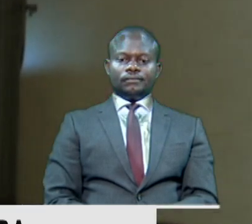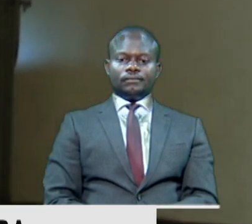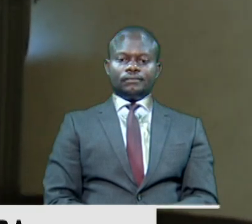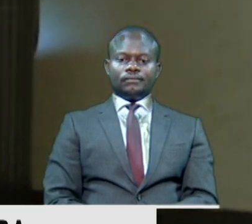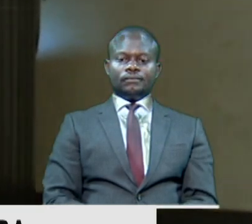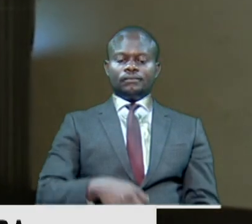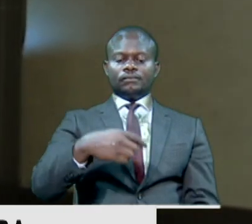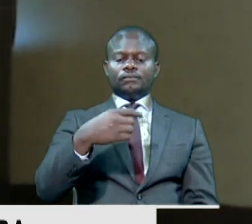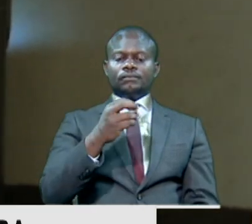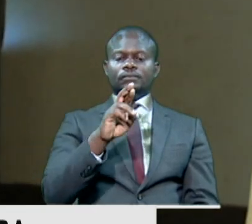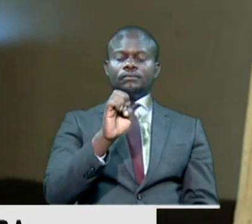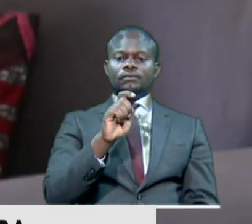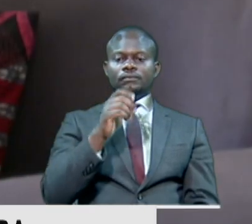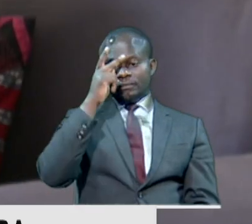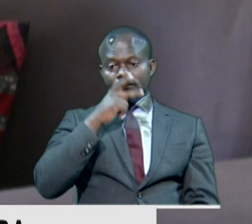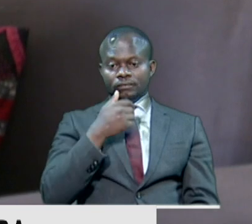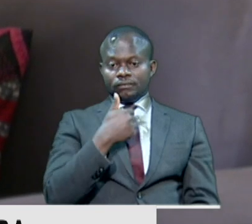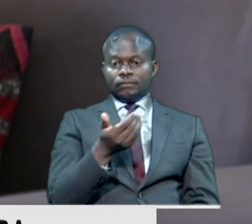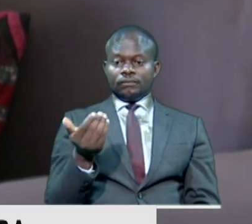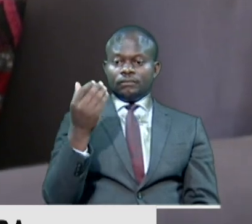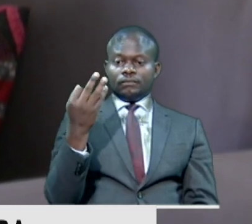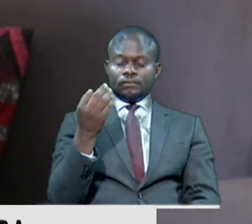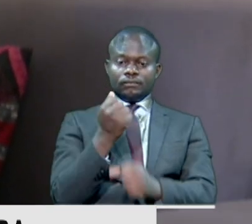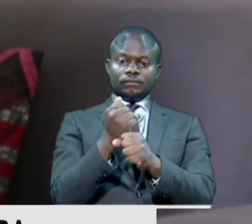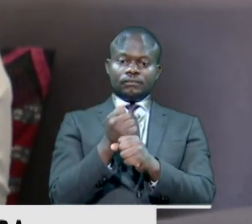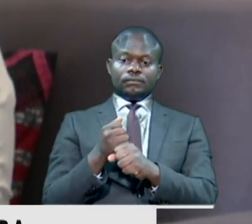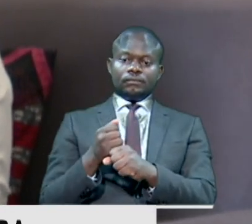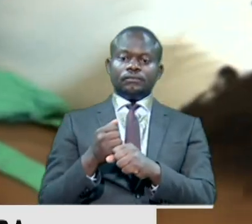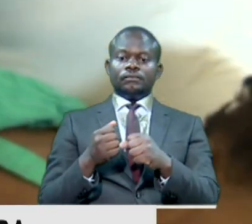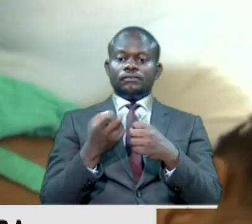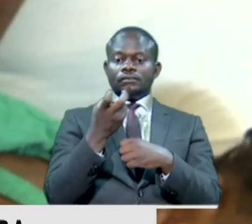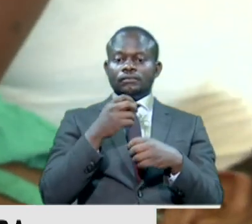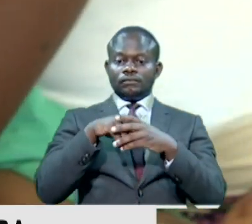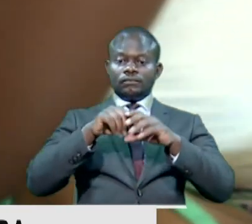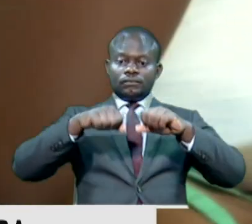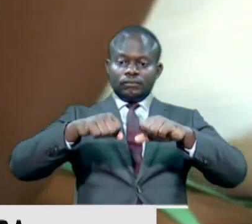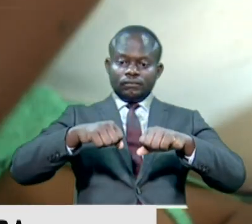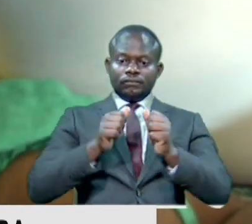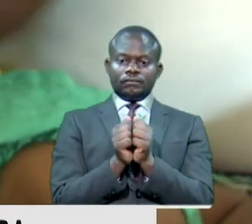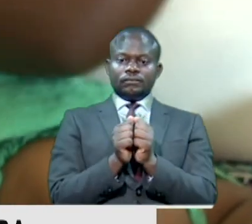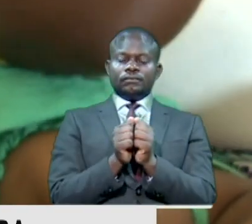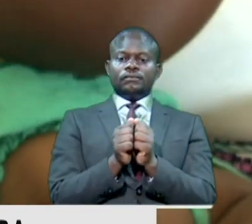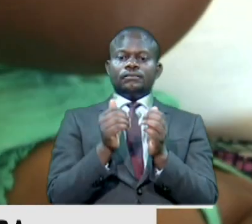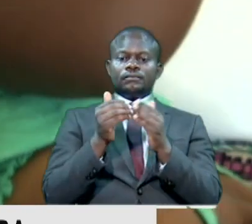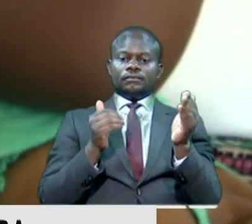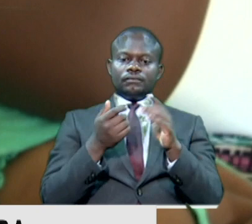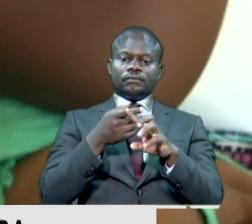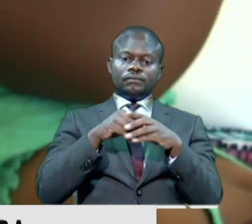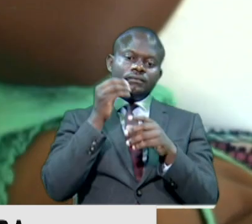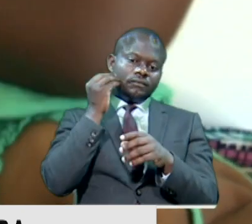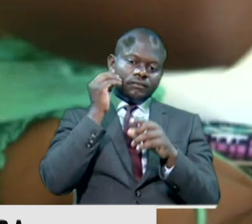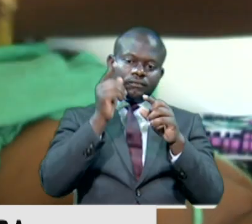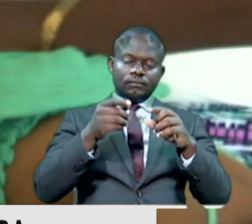Goretti ni umubyeyi w'abana batatu akora akazi ko gutwara abagenzi kuri moto akazwi nk'umotari mbere kuva mu rugo ajya ku